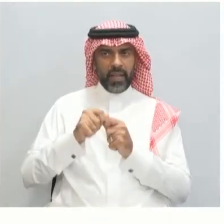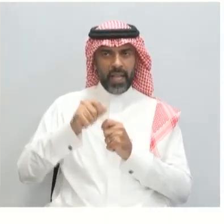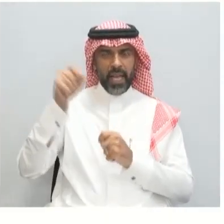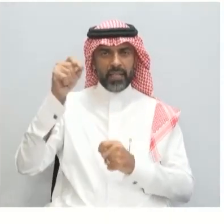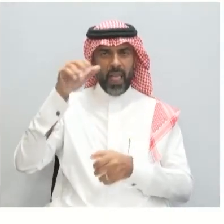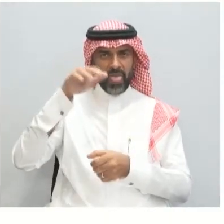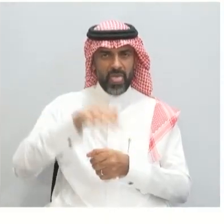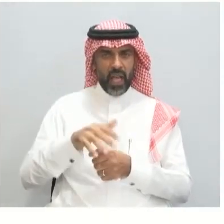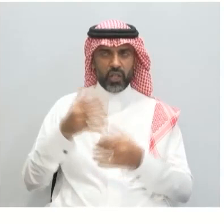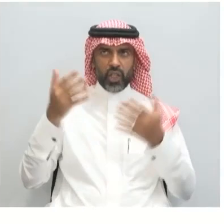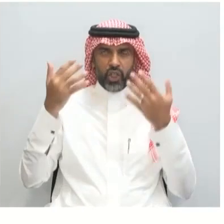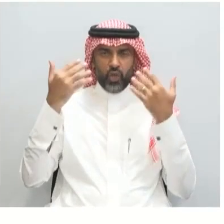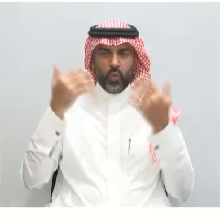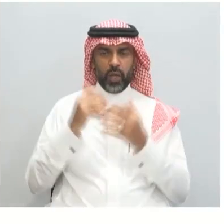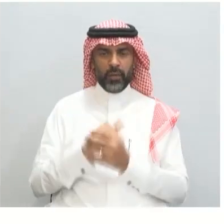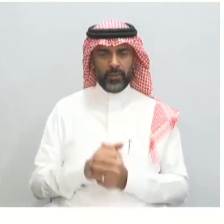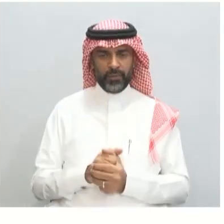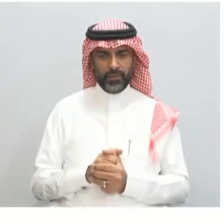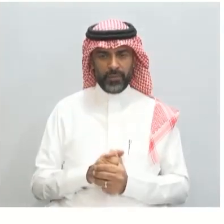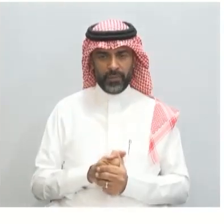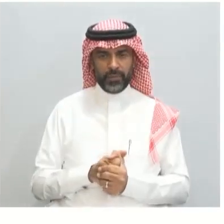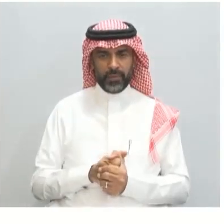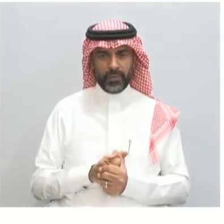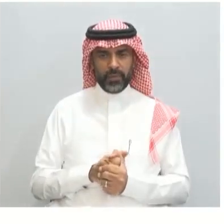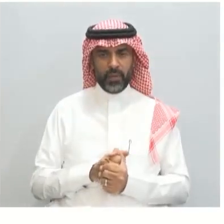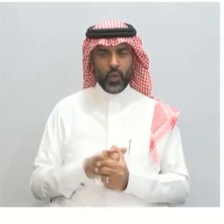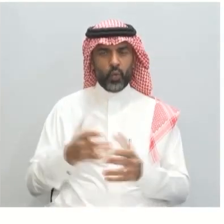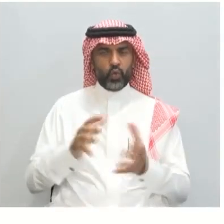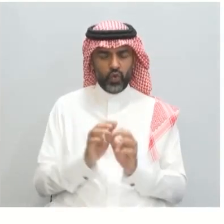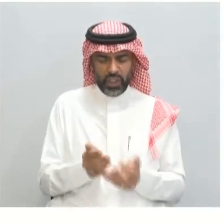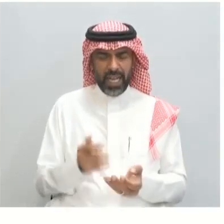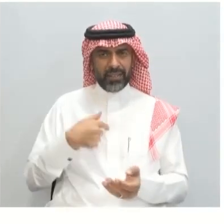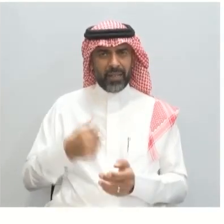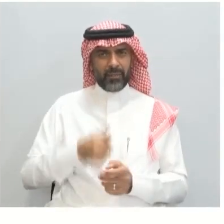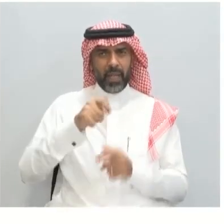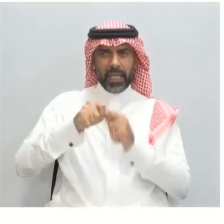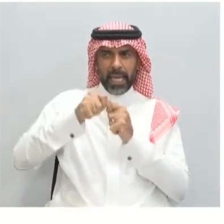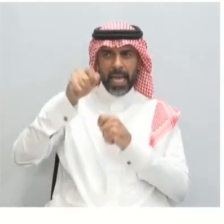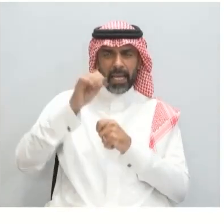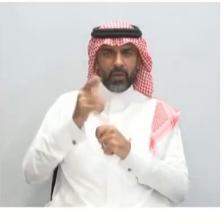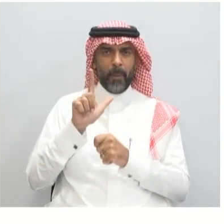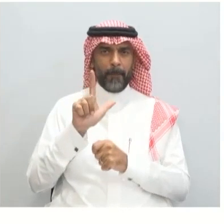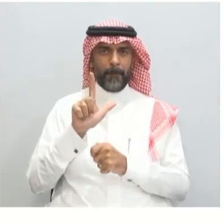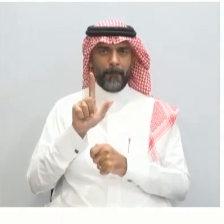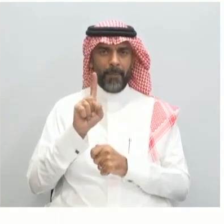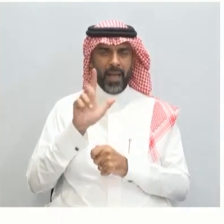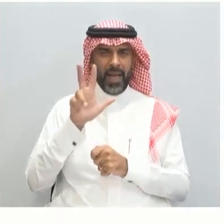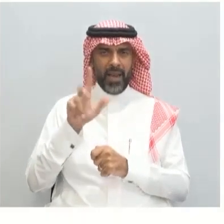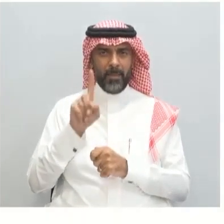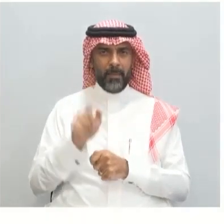الضغط الجوي ابنائي وبنات الطلاب وما هي الاجهزه التي من خلالها نقيس الضغط الجوي البارومتر